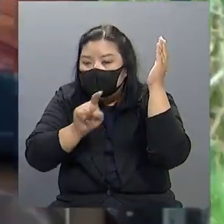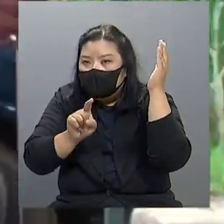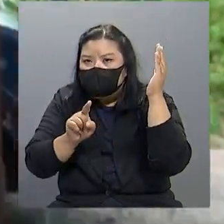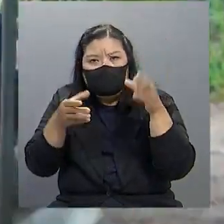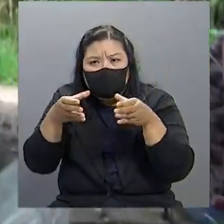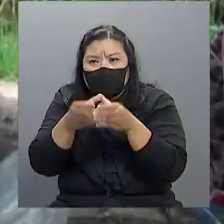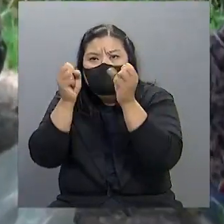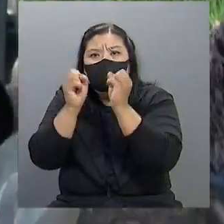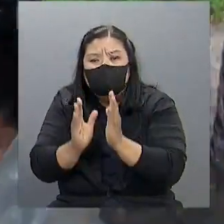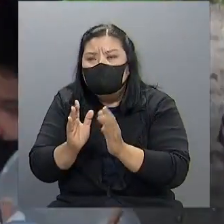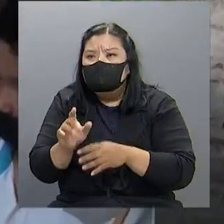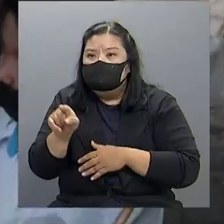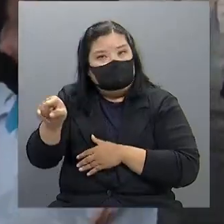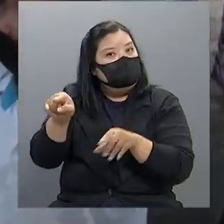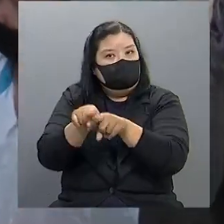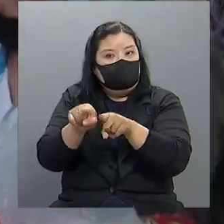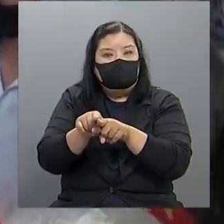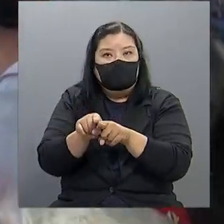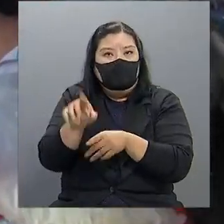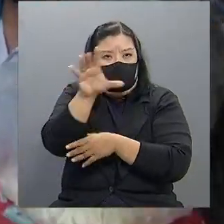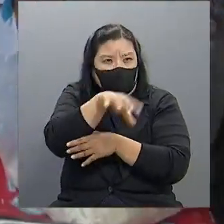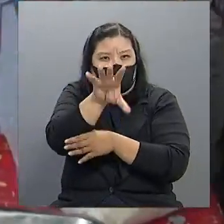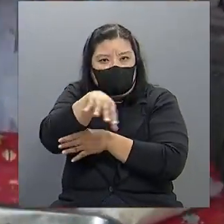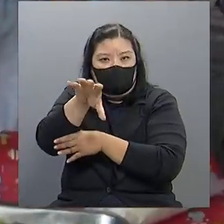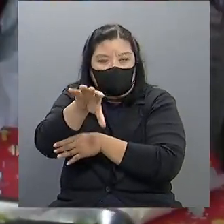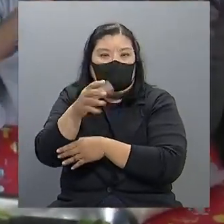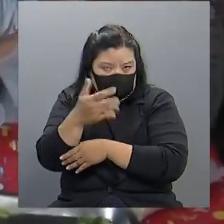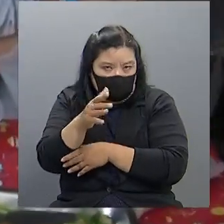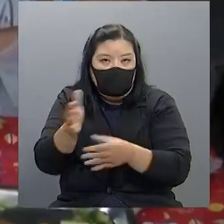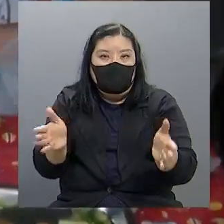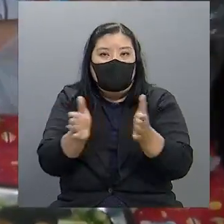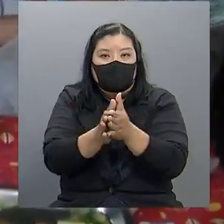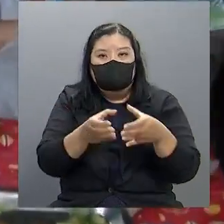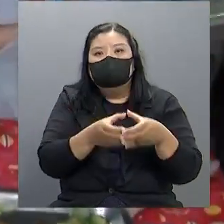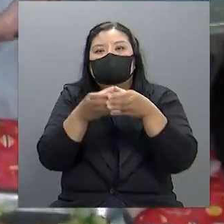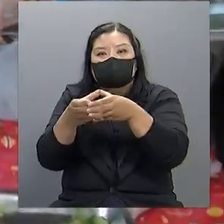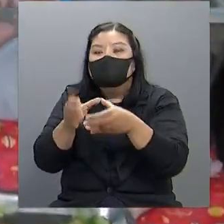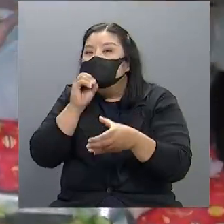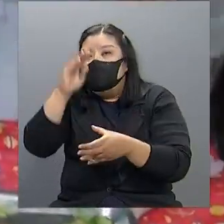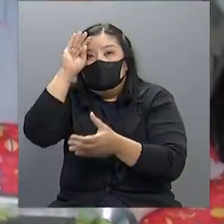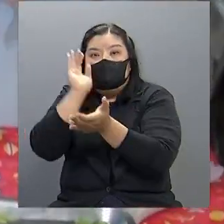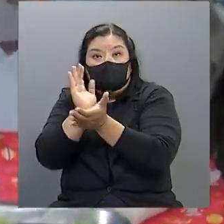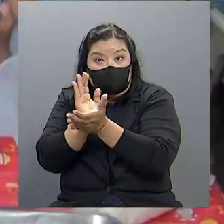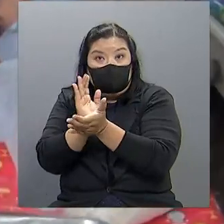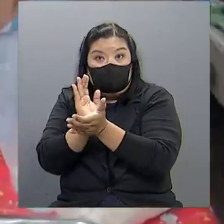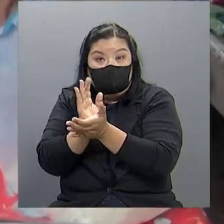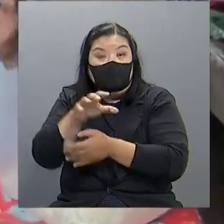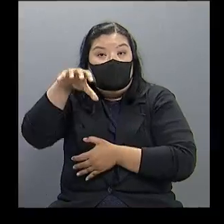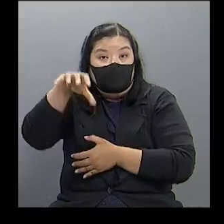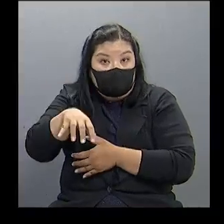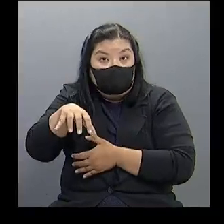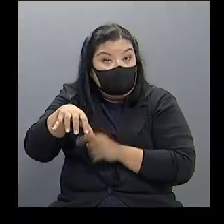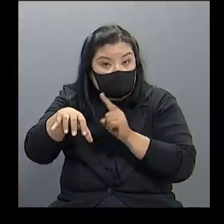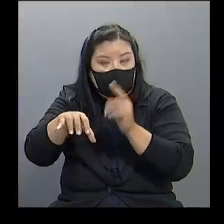คนเนี่ยล่าสุดก็ได้เข้าแจ้งความที่สถานีตำรวจภูธรทุ่งใหญ่แล้วนะครับโด